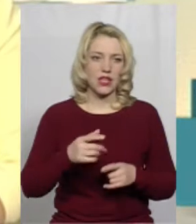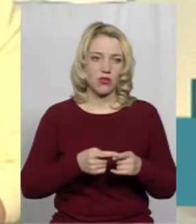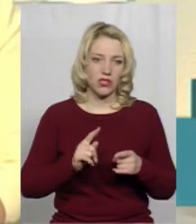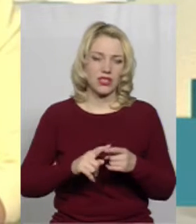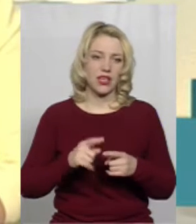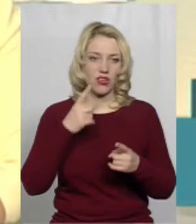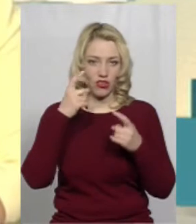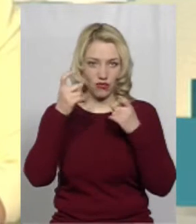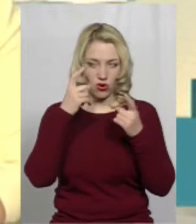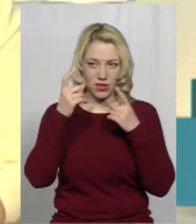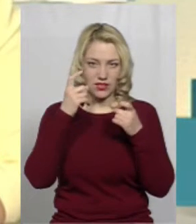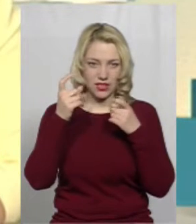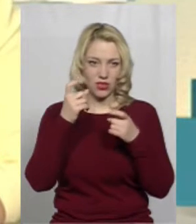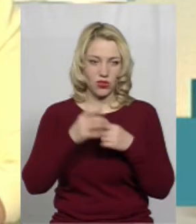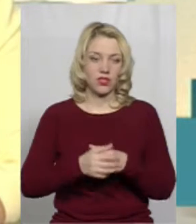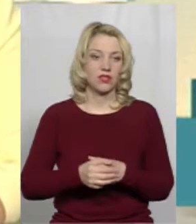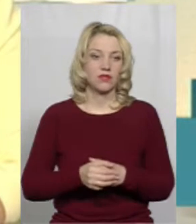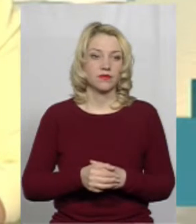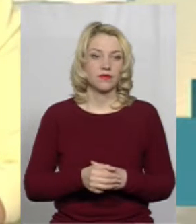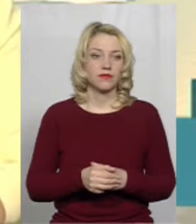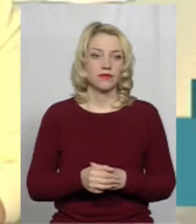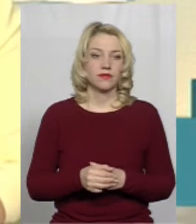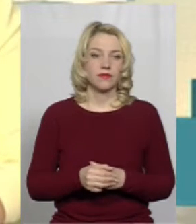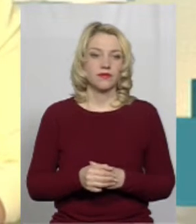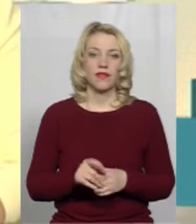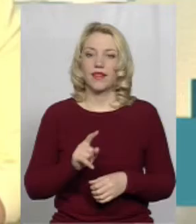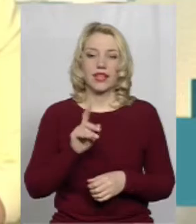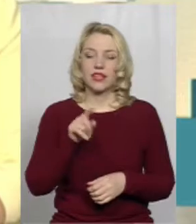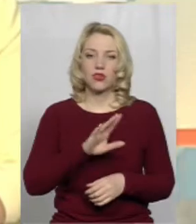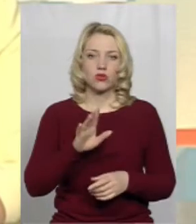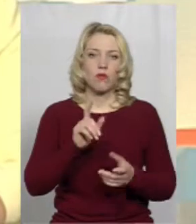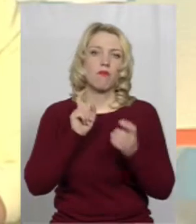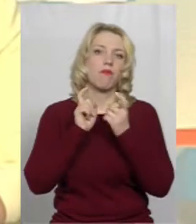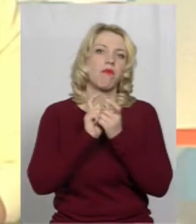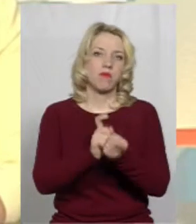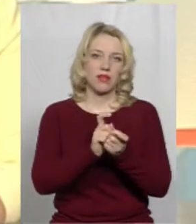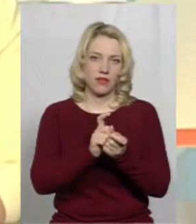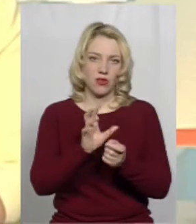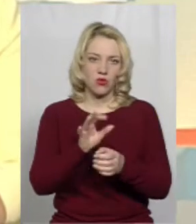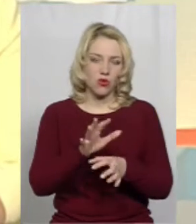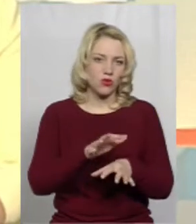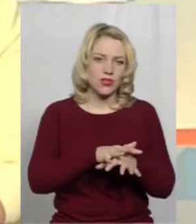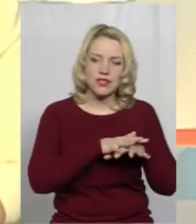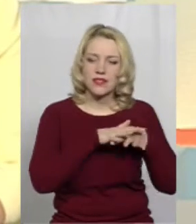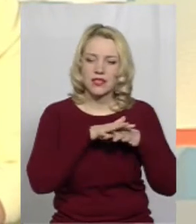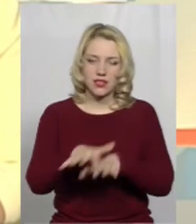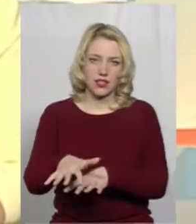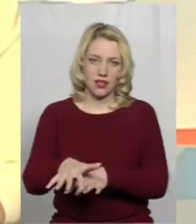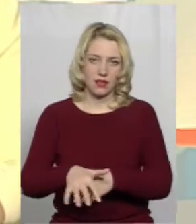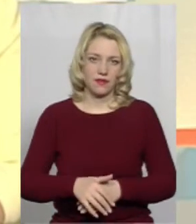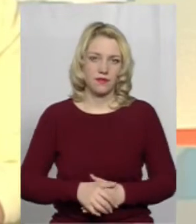оцеї інформаційної, не те, що битви, але якогось засилля страшного.